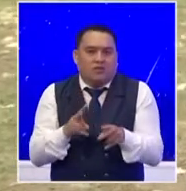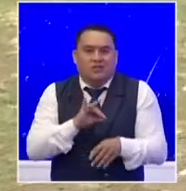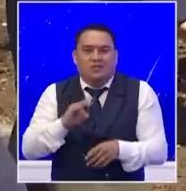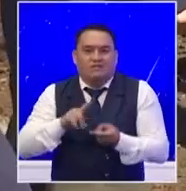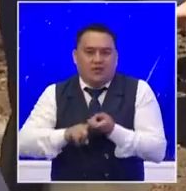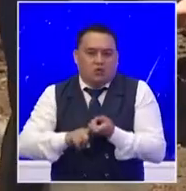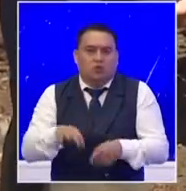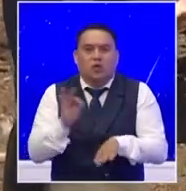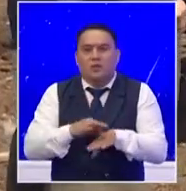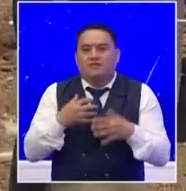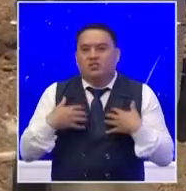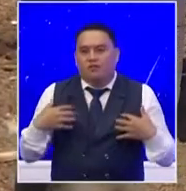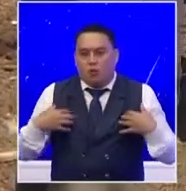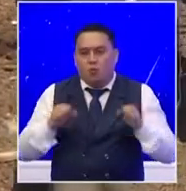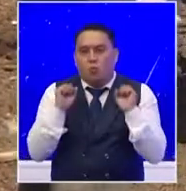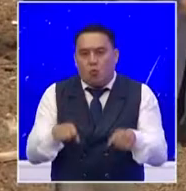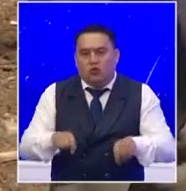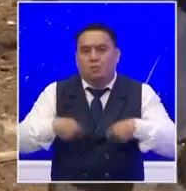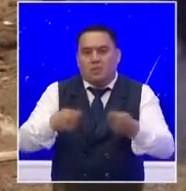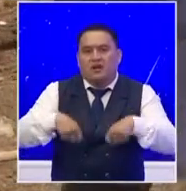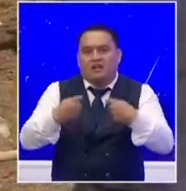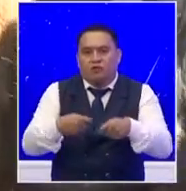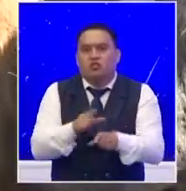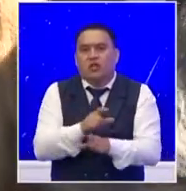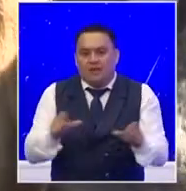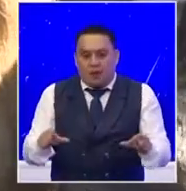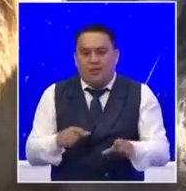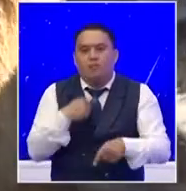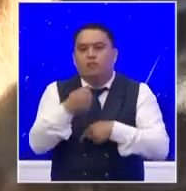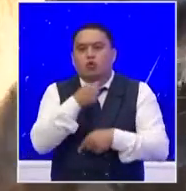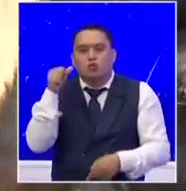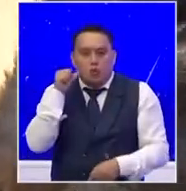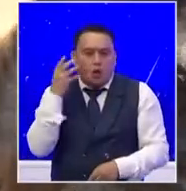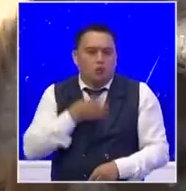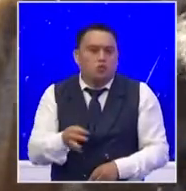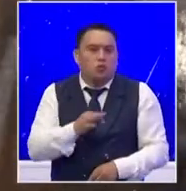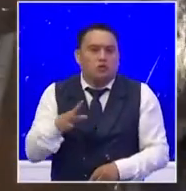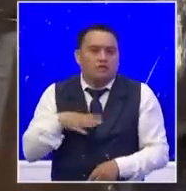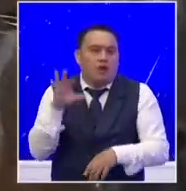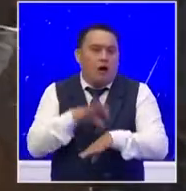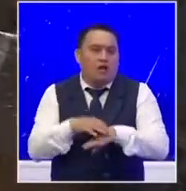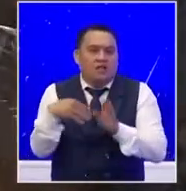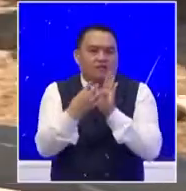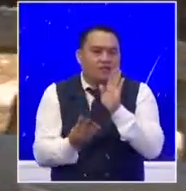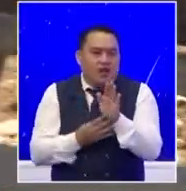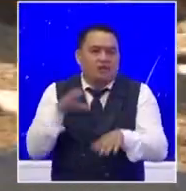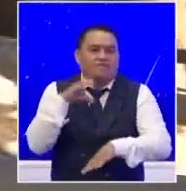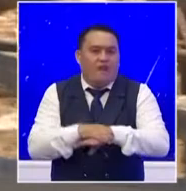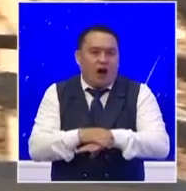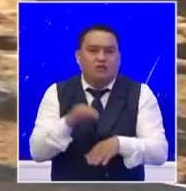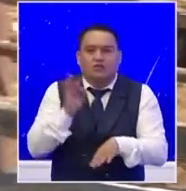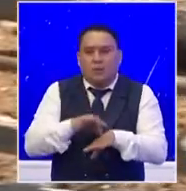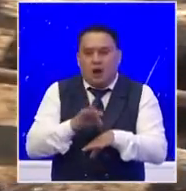инфекционных заболеваний скота, который может передаваться человеку. В прошлом году в Алматинской области было выявлено 19 очагов